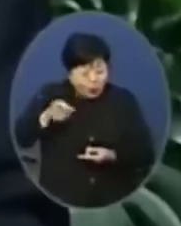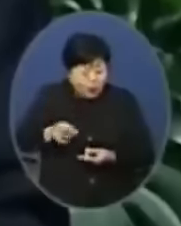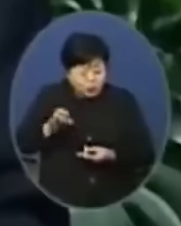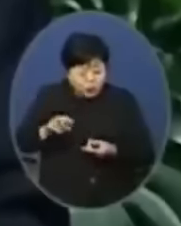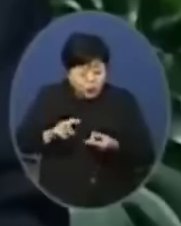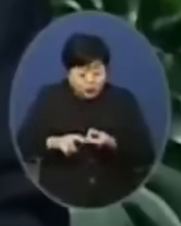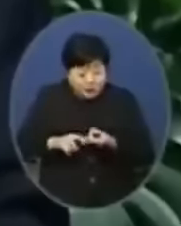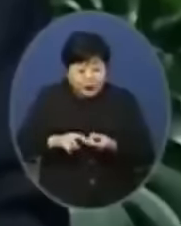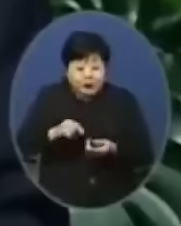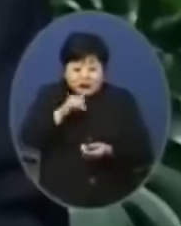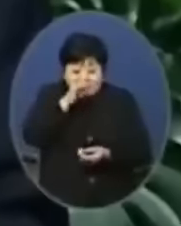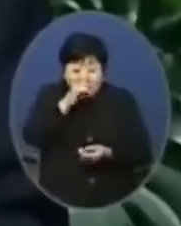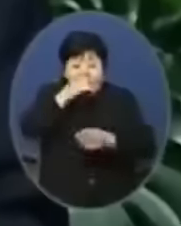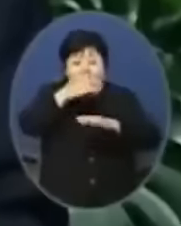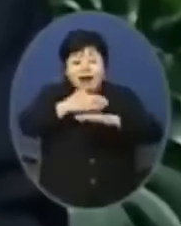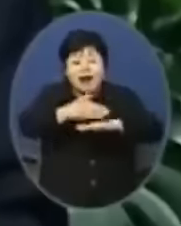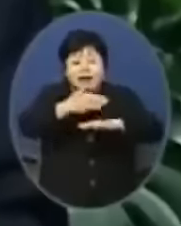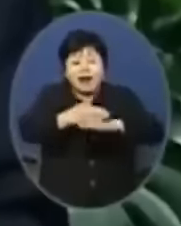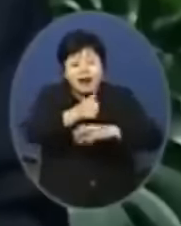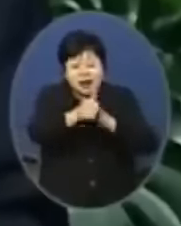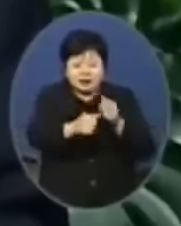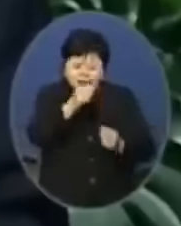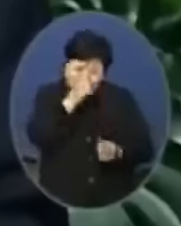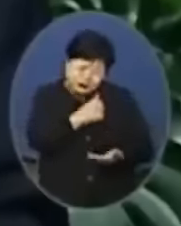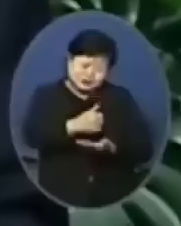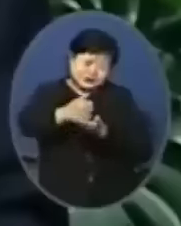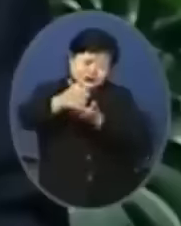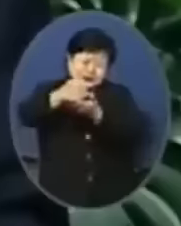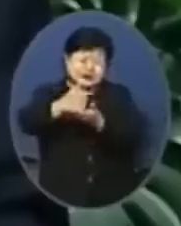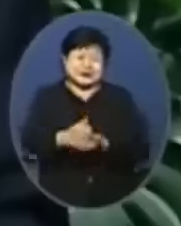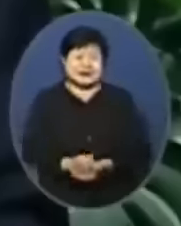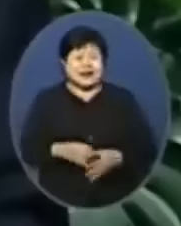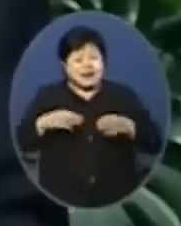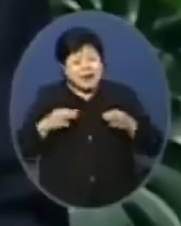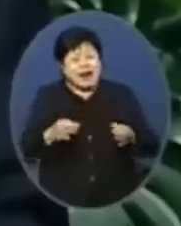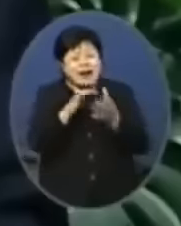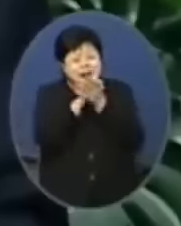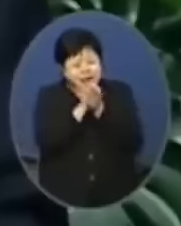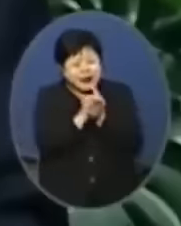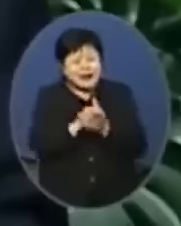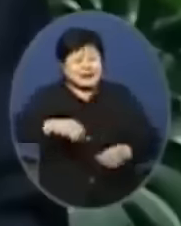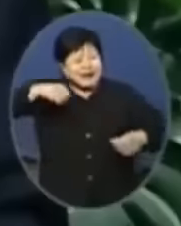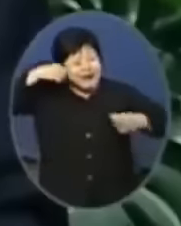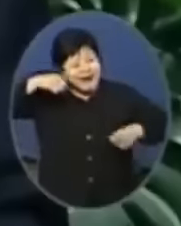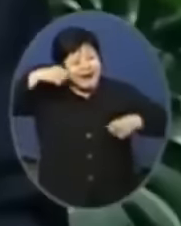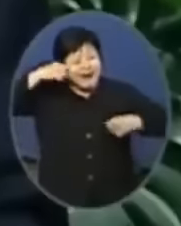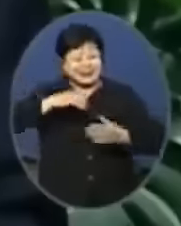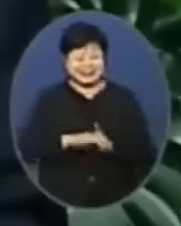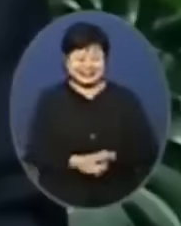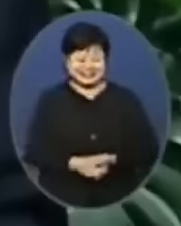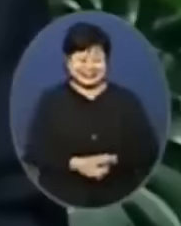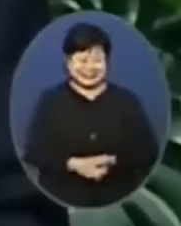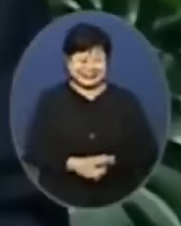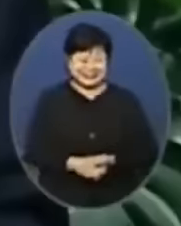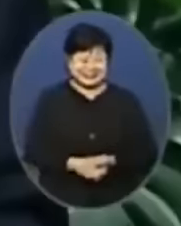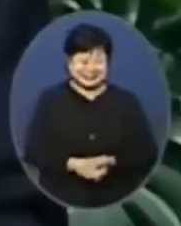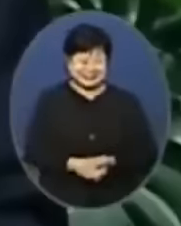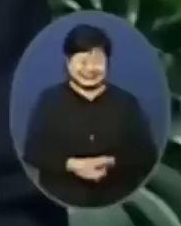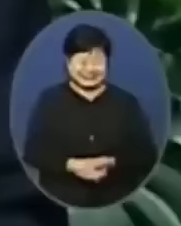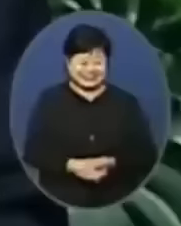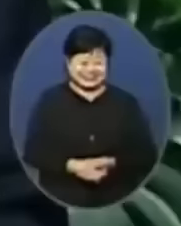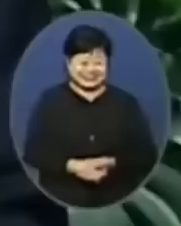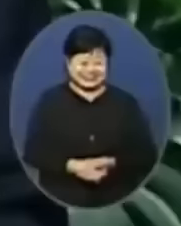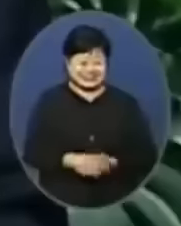얼마나 고맙고 감사한지 우리 하나님은 좋은 하나님이라고 고함을 치고 춤을 등신등신 추고